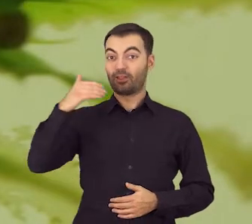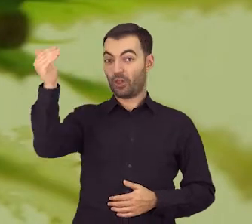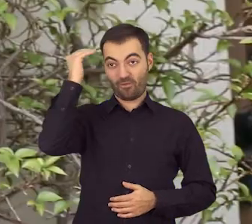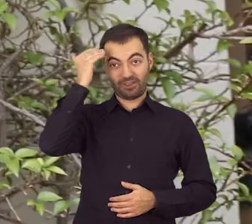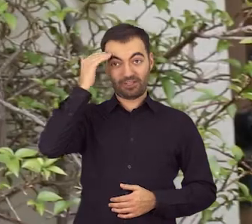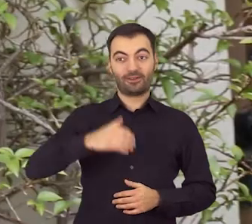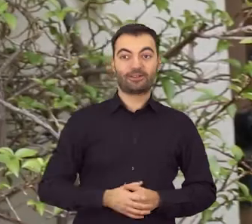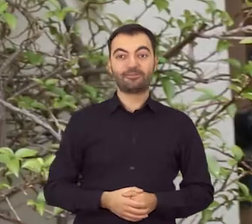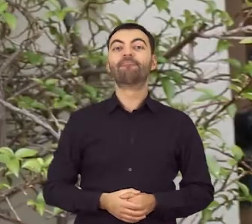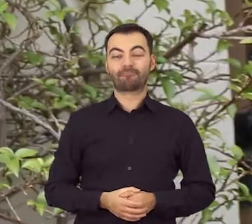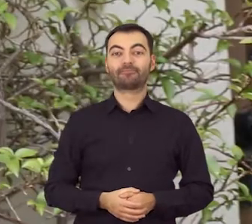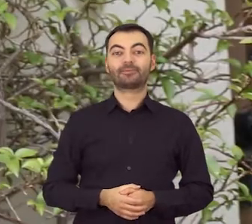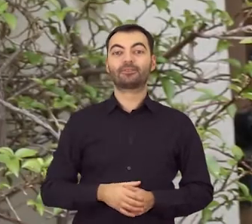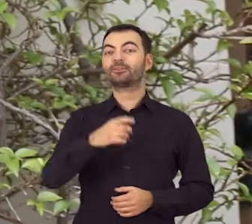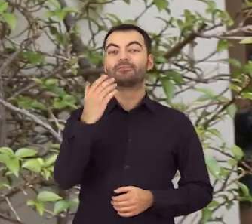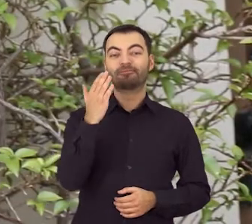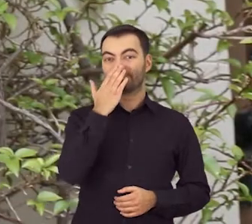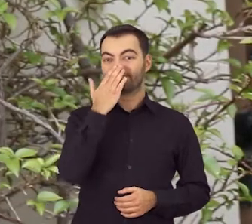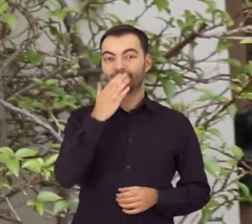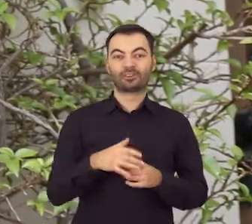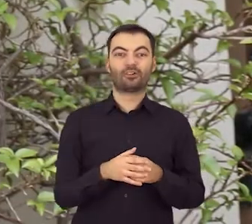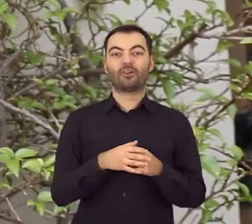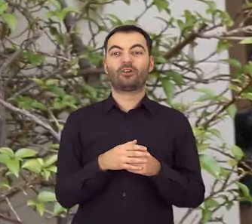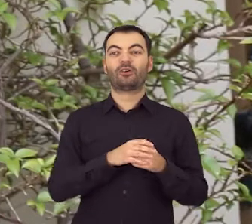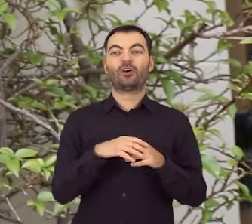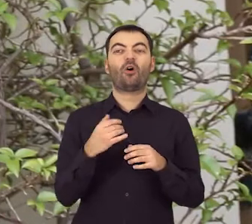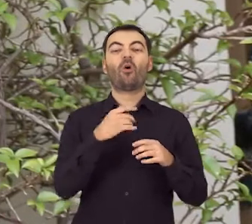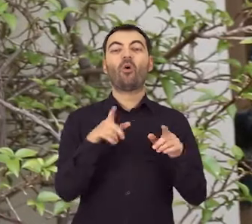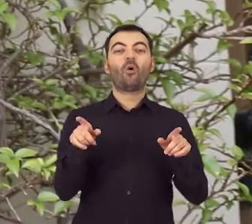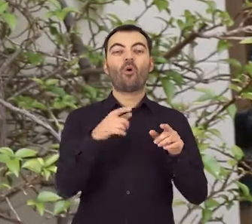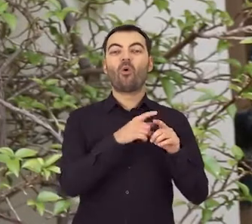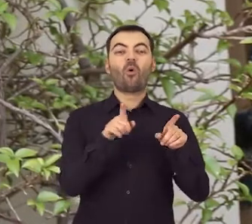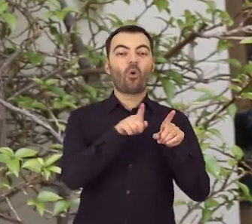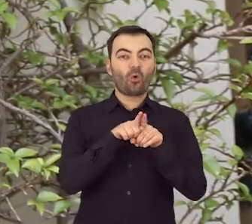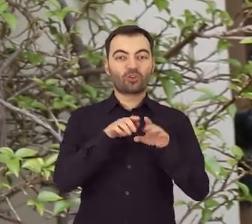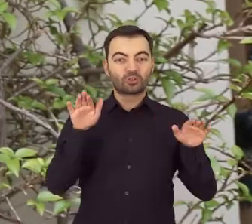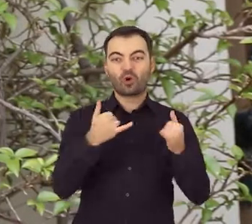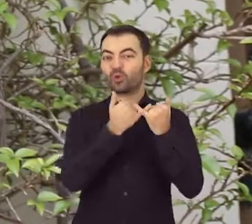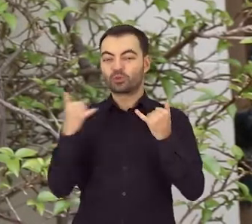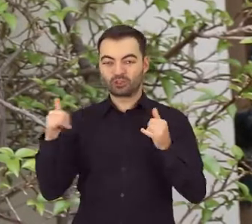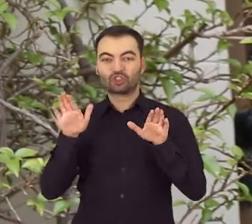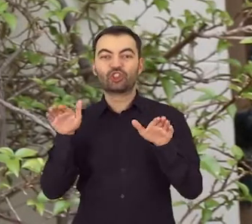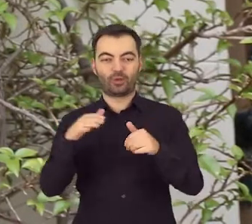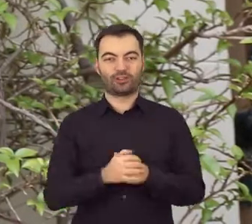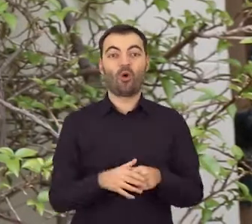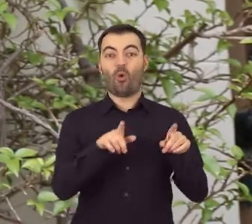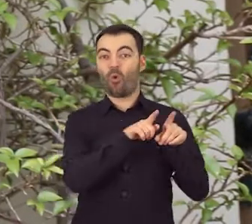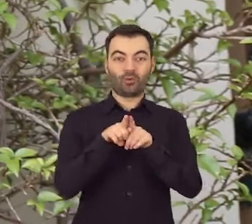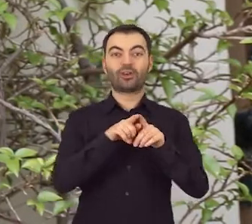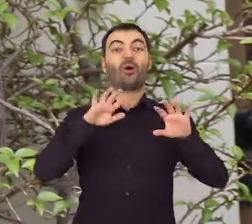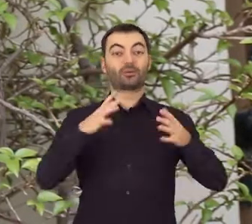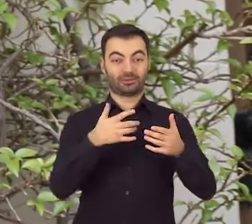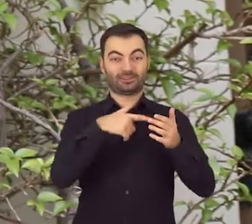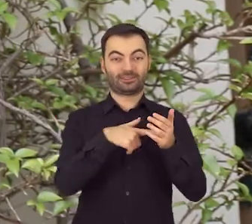Dowiedziałem się, na czym polegają ważki równoskrzydłe i różnoskrzydłe. Równoskrzydłe